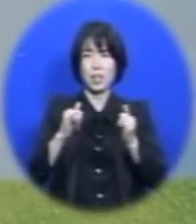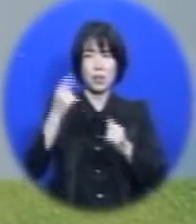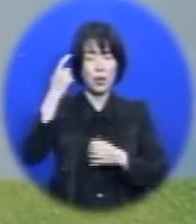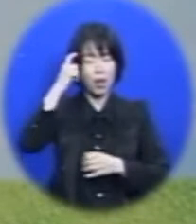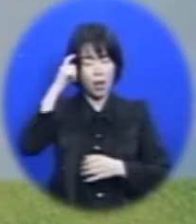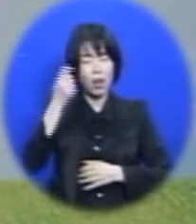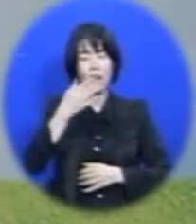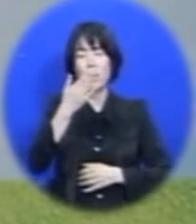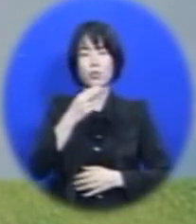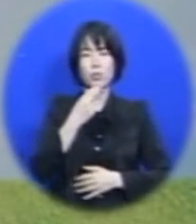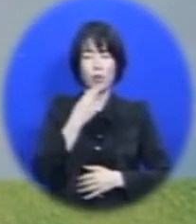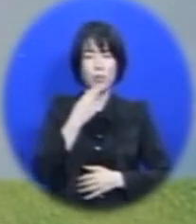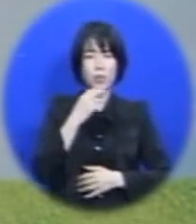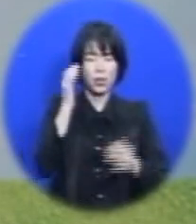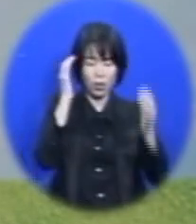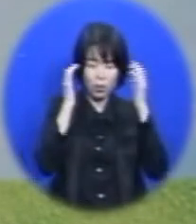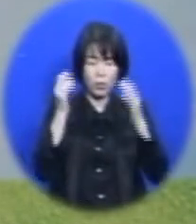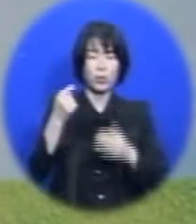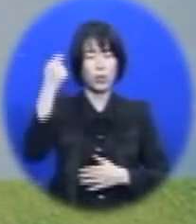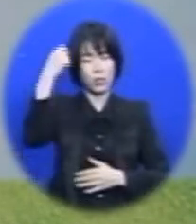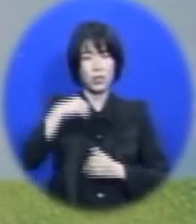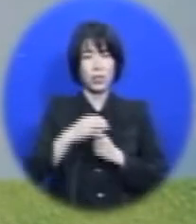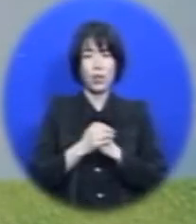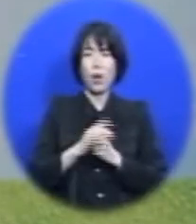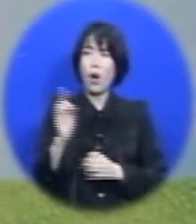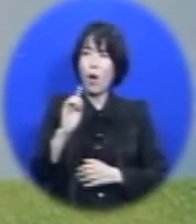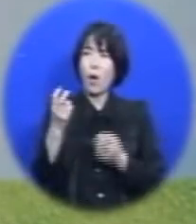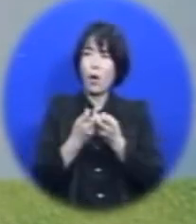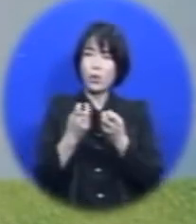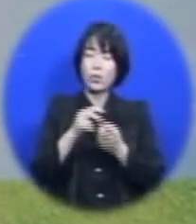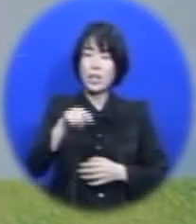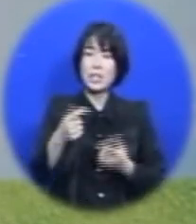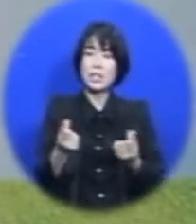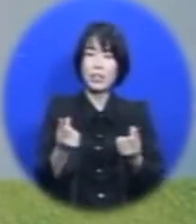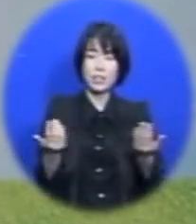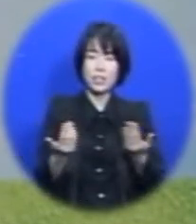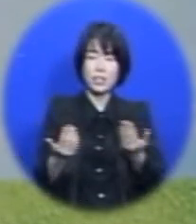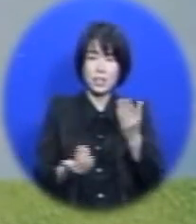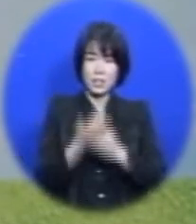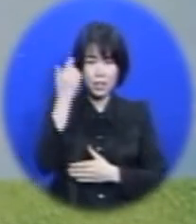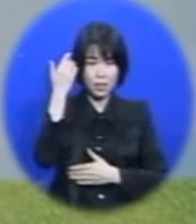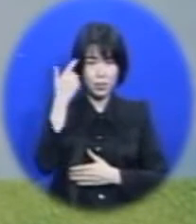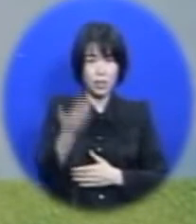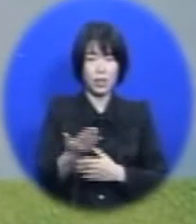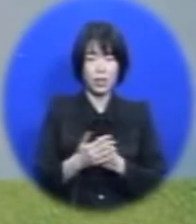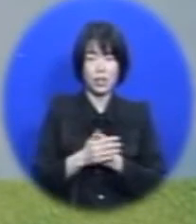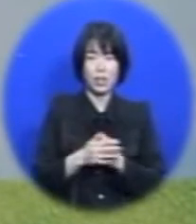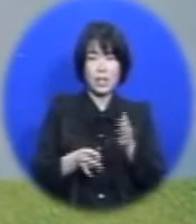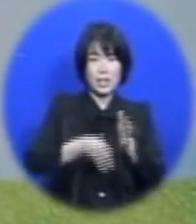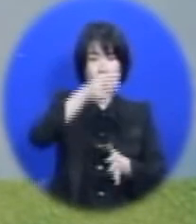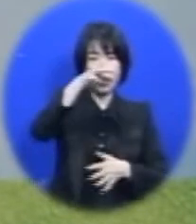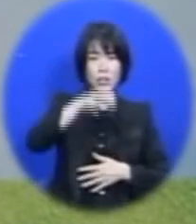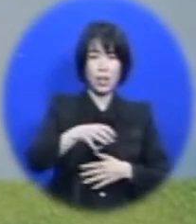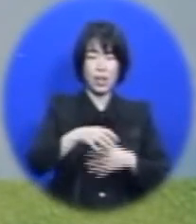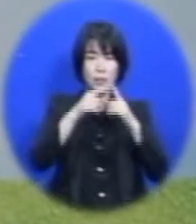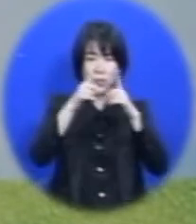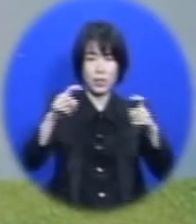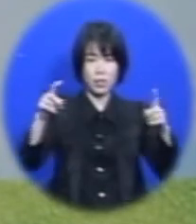없는 고통을 겪었어요. 어떻게 이런 일이 일어날 수 있어요? 예루살렘 성은 하나님이 함께 계시는